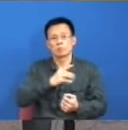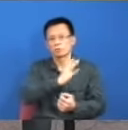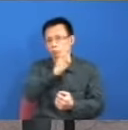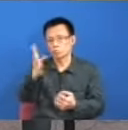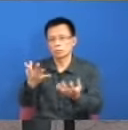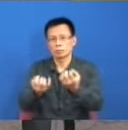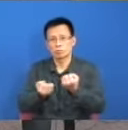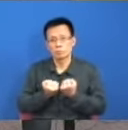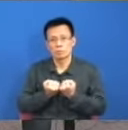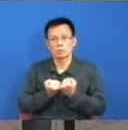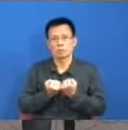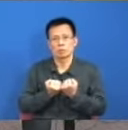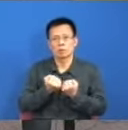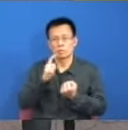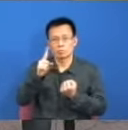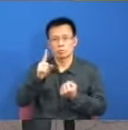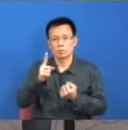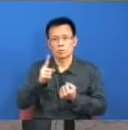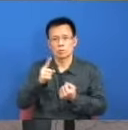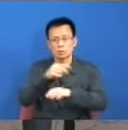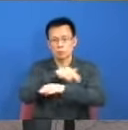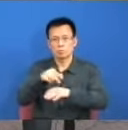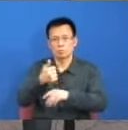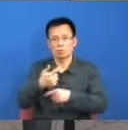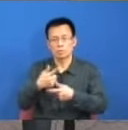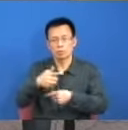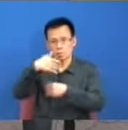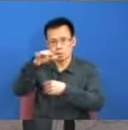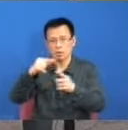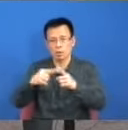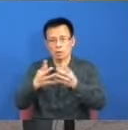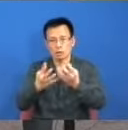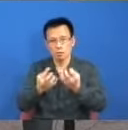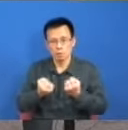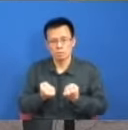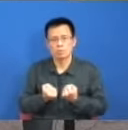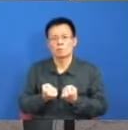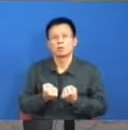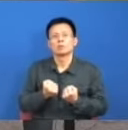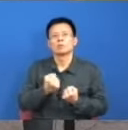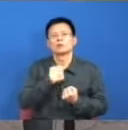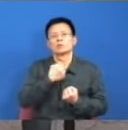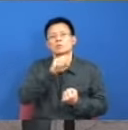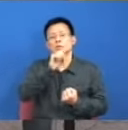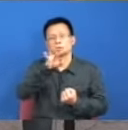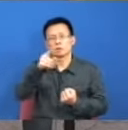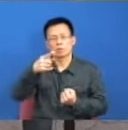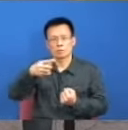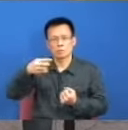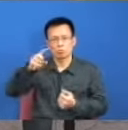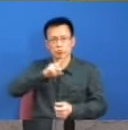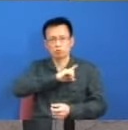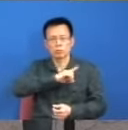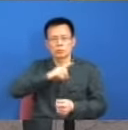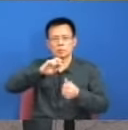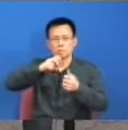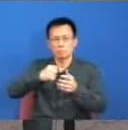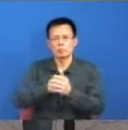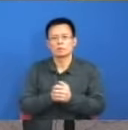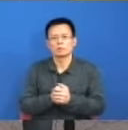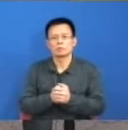點樣去點樣可以 present 都好啲，令到更加多人接受到咧？即我諗呢個其實我亦都要去每個人去反省翻嘅。 有一個互動嘅過